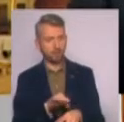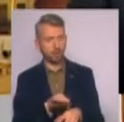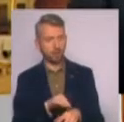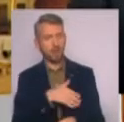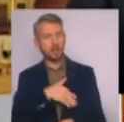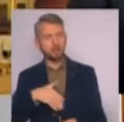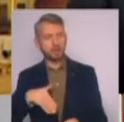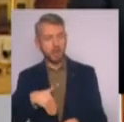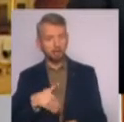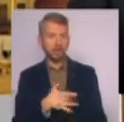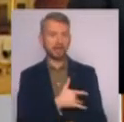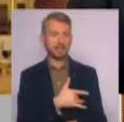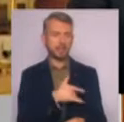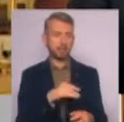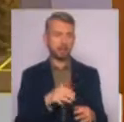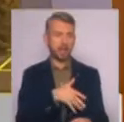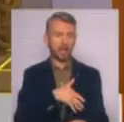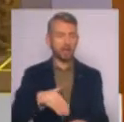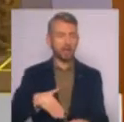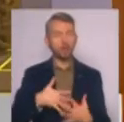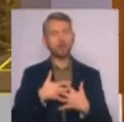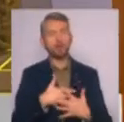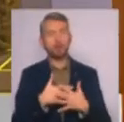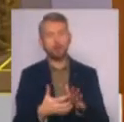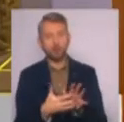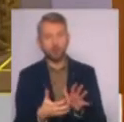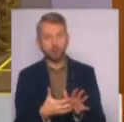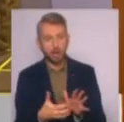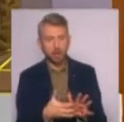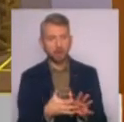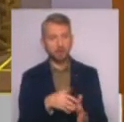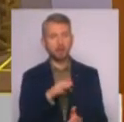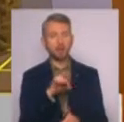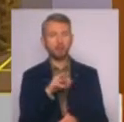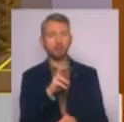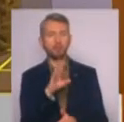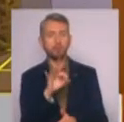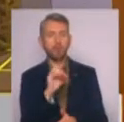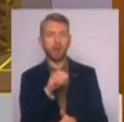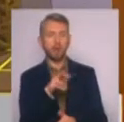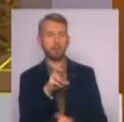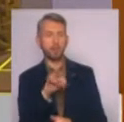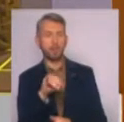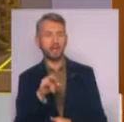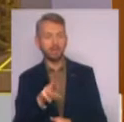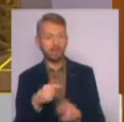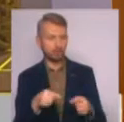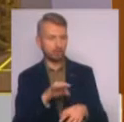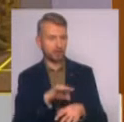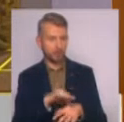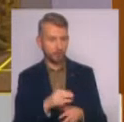легеневої, серцево-легеневої, дихальної недостатності, тромбоемболії і інших захворювань. Це